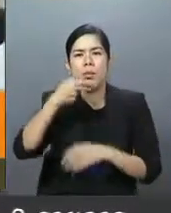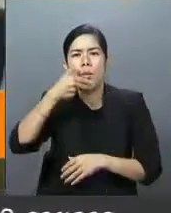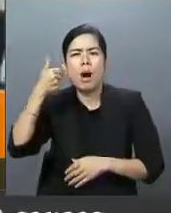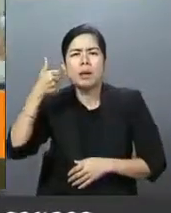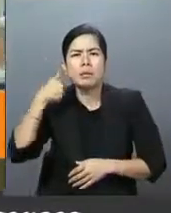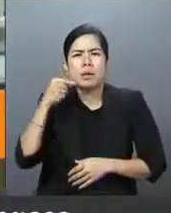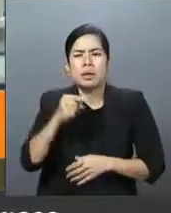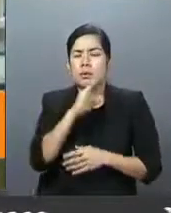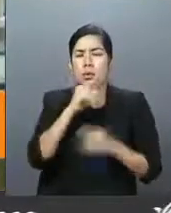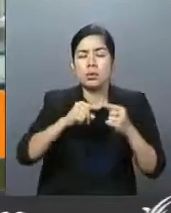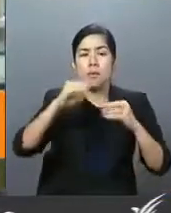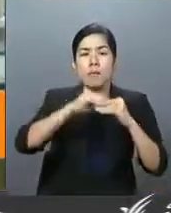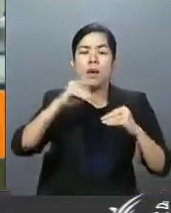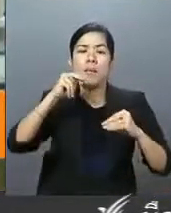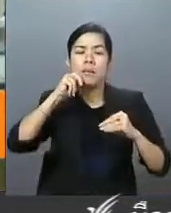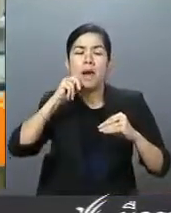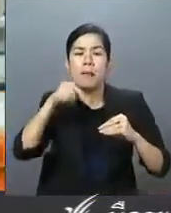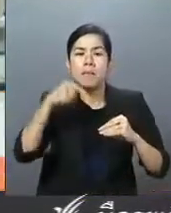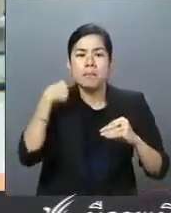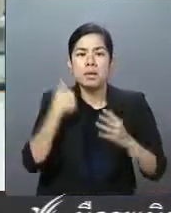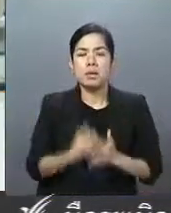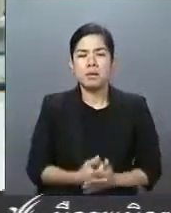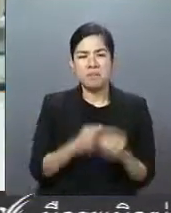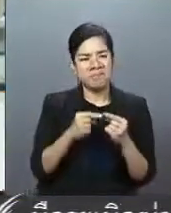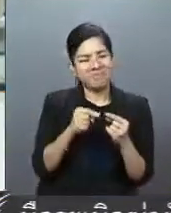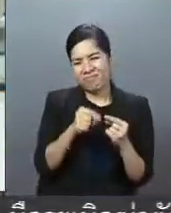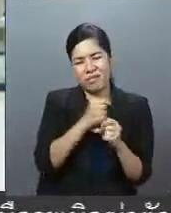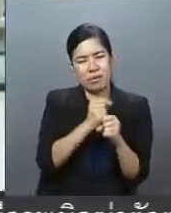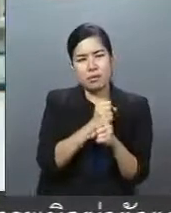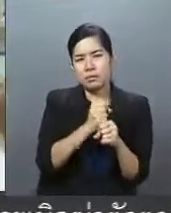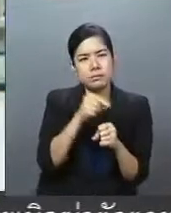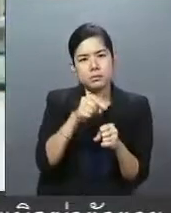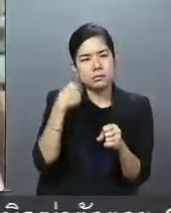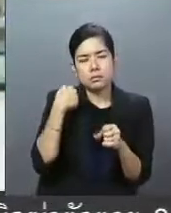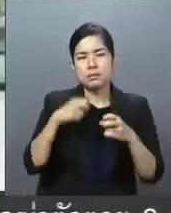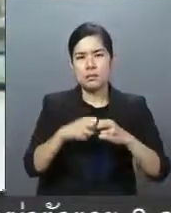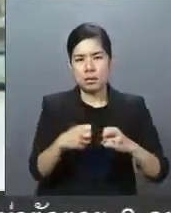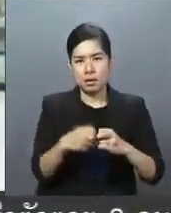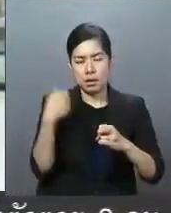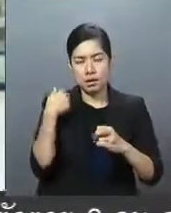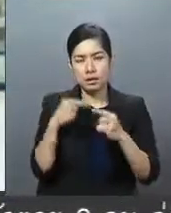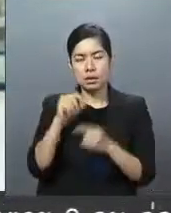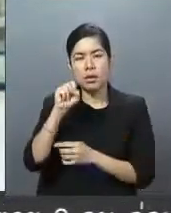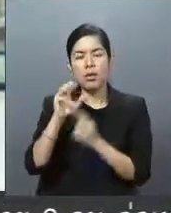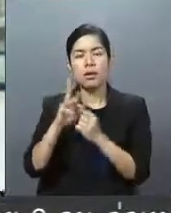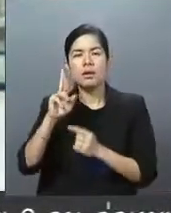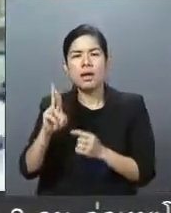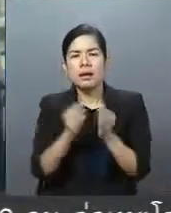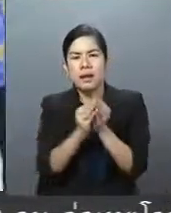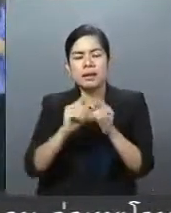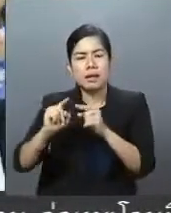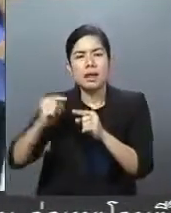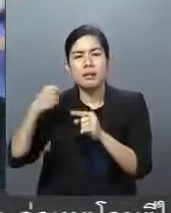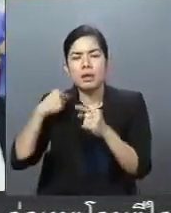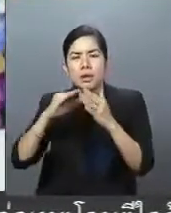าเนี่ยแม้กระทั่งใช้นมข้นจืดมาในการเตรียมแล้วเนี่ยก็ยังทำให้สารอาหารเนี่ยมันเจือจางมากก็เลยทำให้เวลาไปเลี้ยงทาร